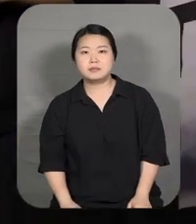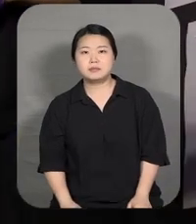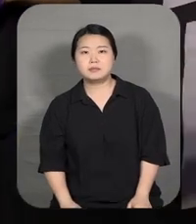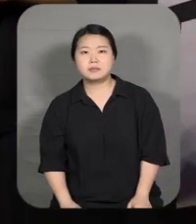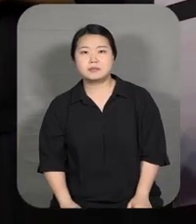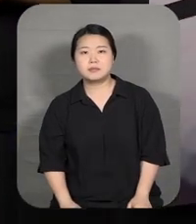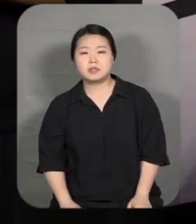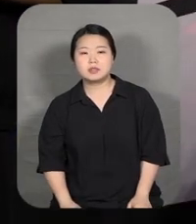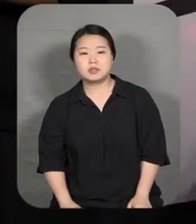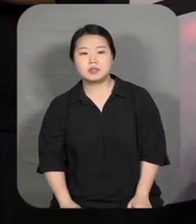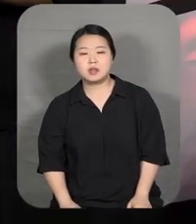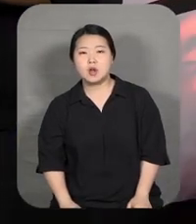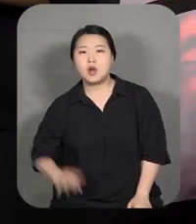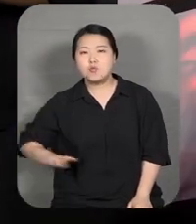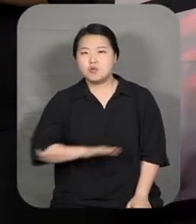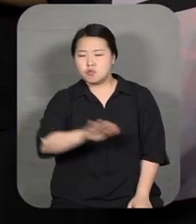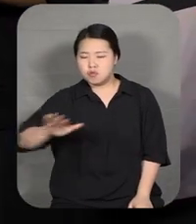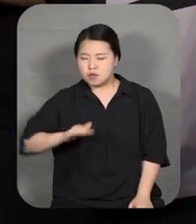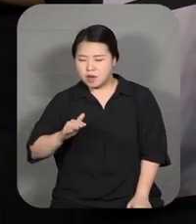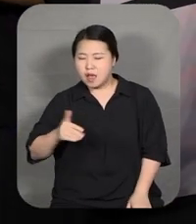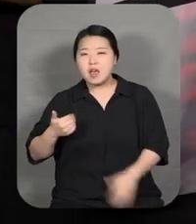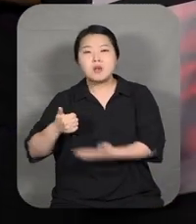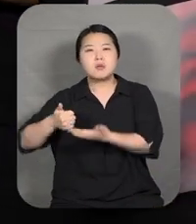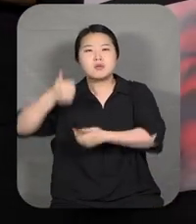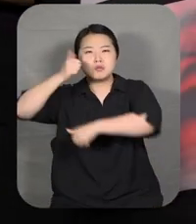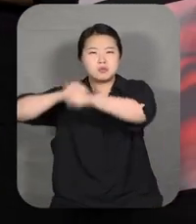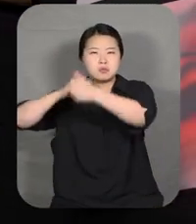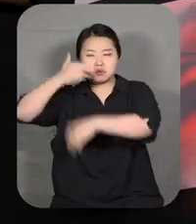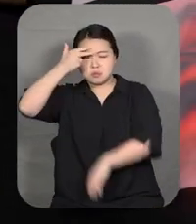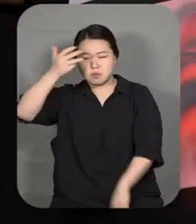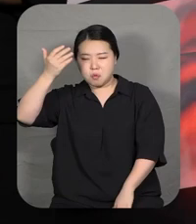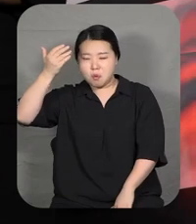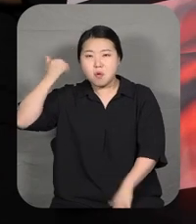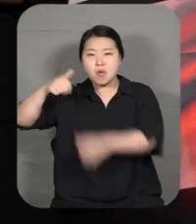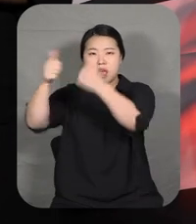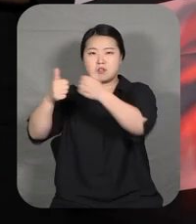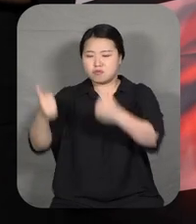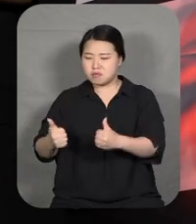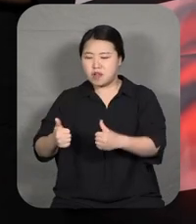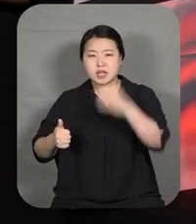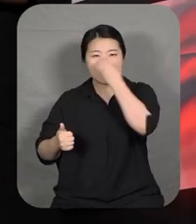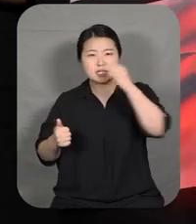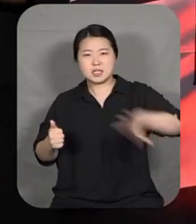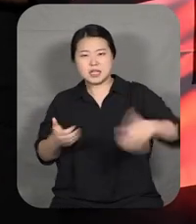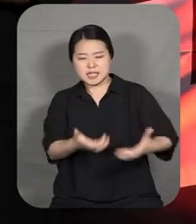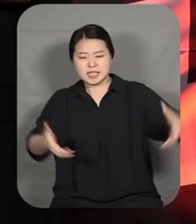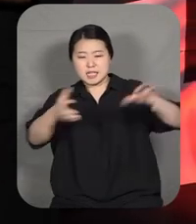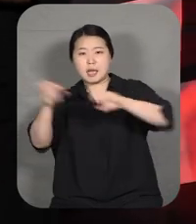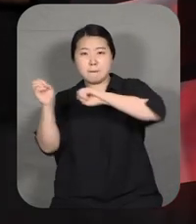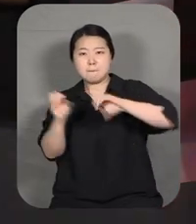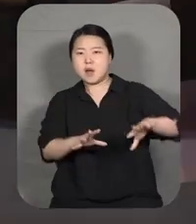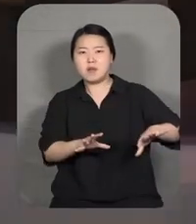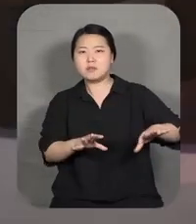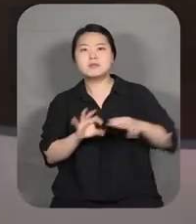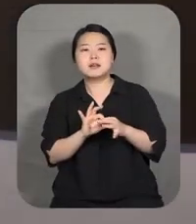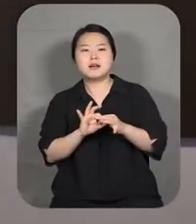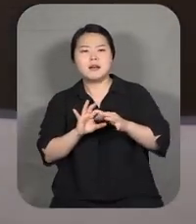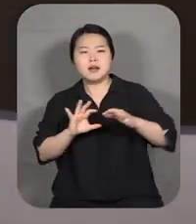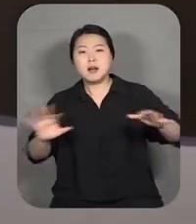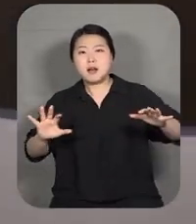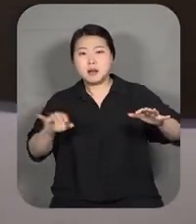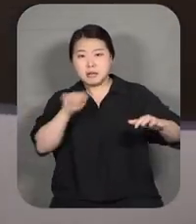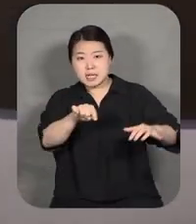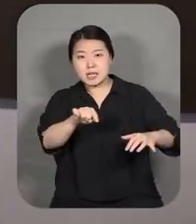우리의 흉상을 쓰레기통 속에 처박아 쑤셔놓는다 한들 불멸의